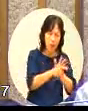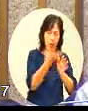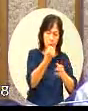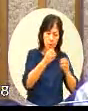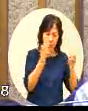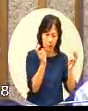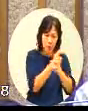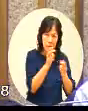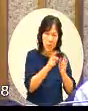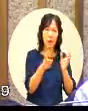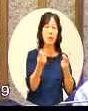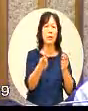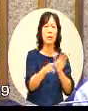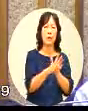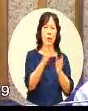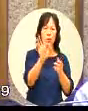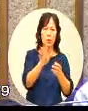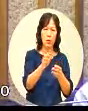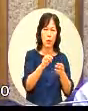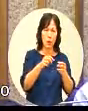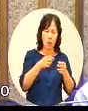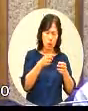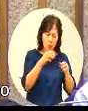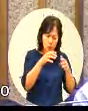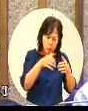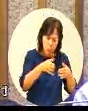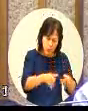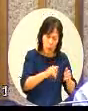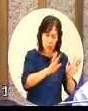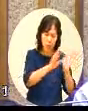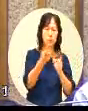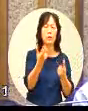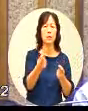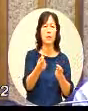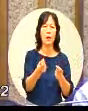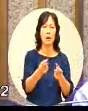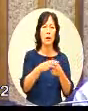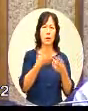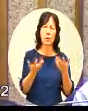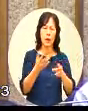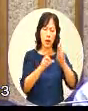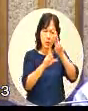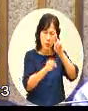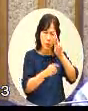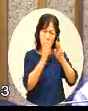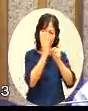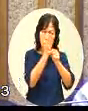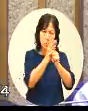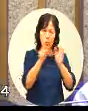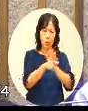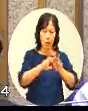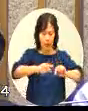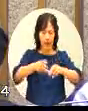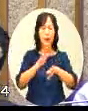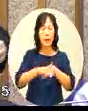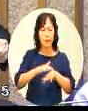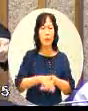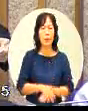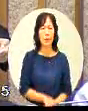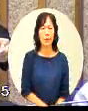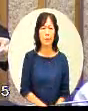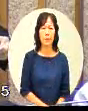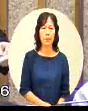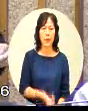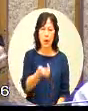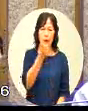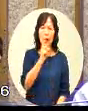也是这种车路况了哈、哦，那我们也预计在12月中旬。来做一个改善啊！我头多少